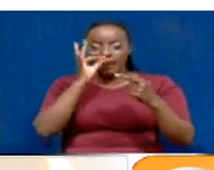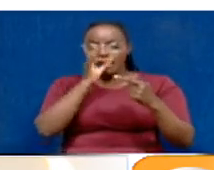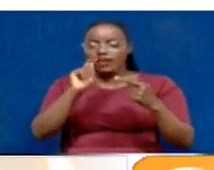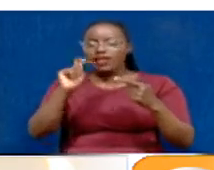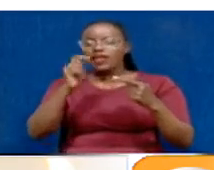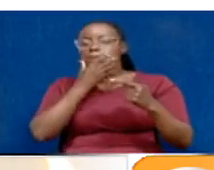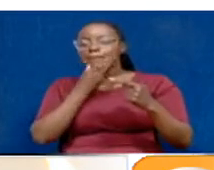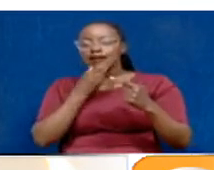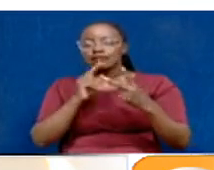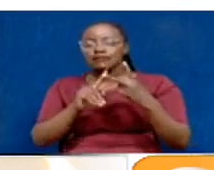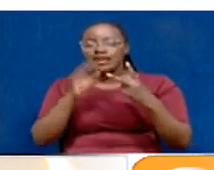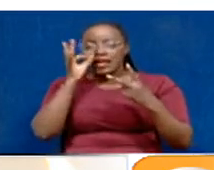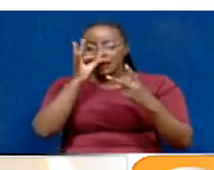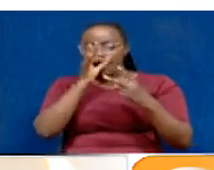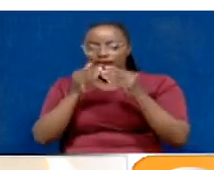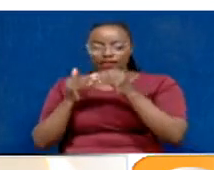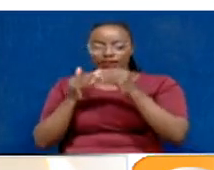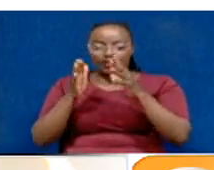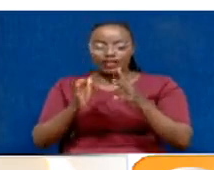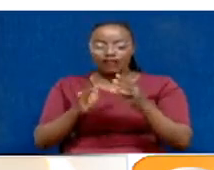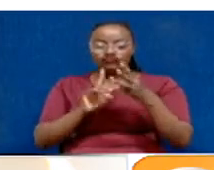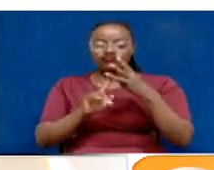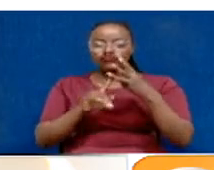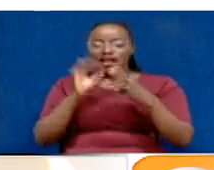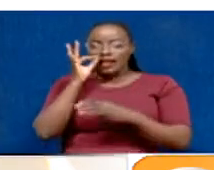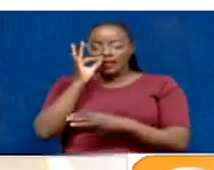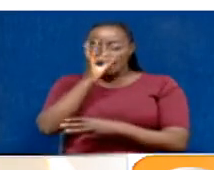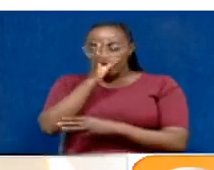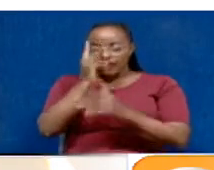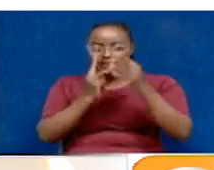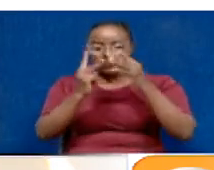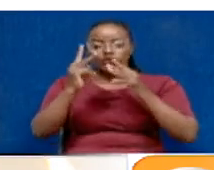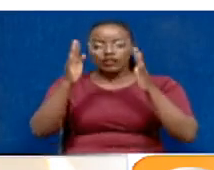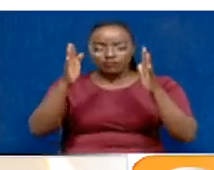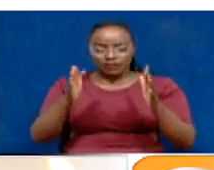man, Kibaki the leader, and Kibaki the visionary.